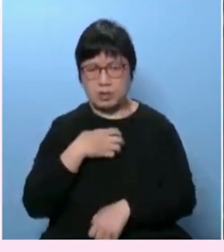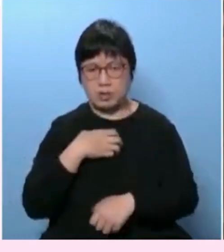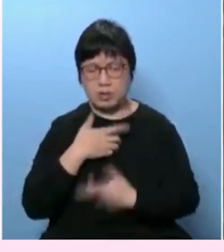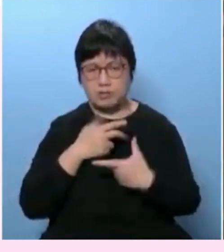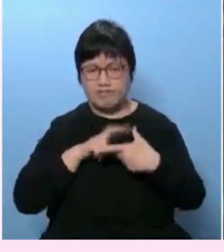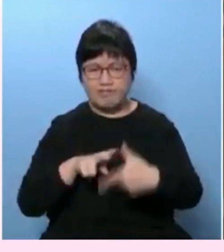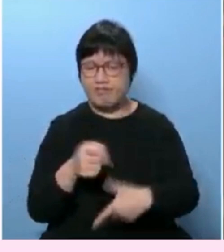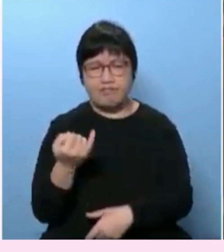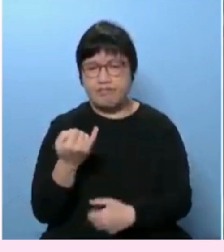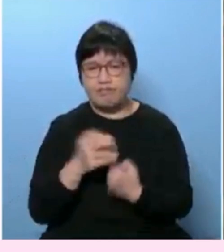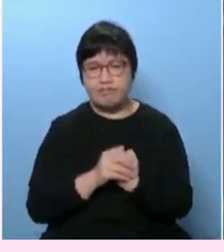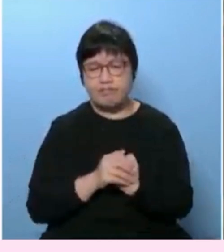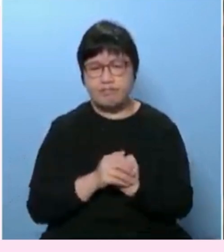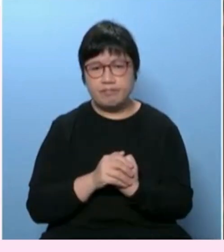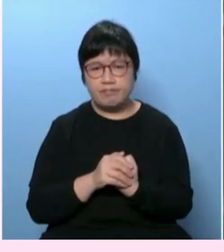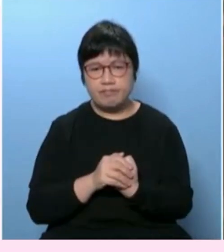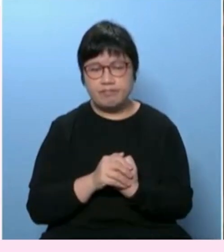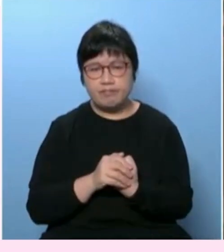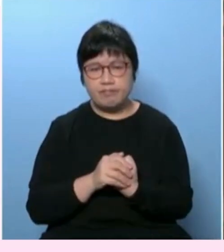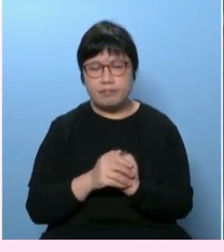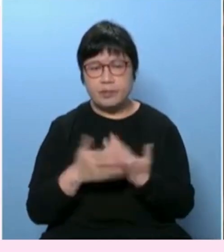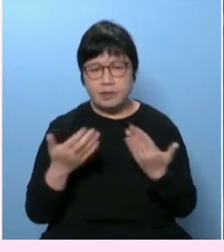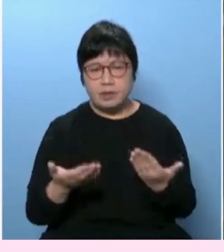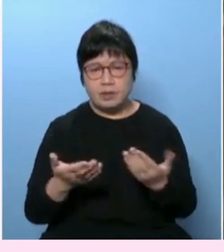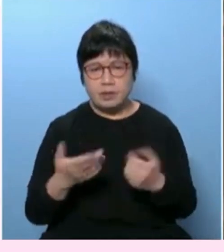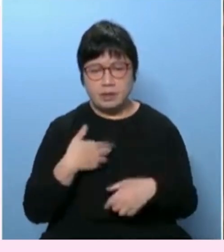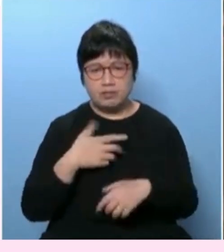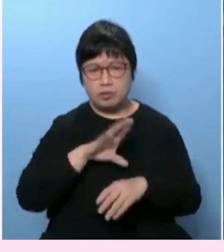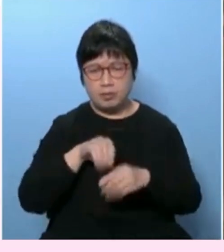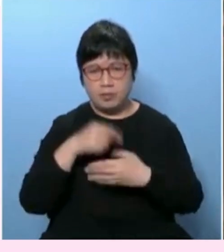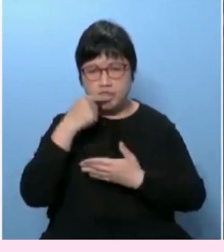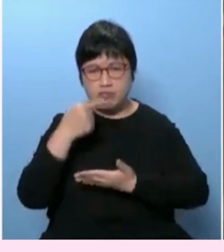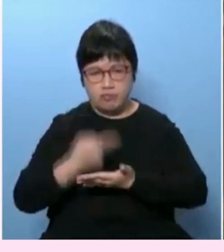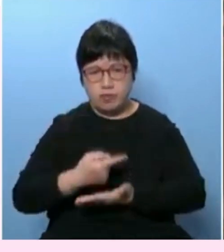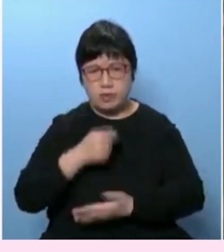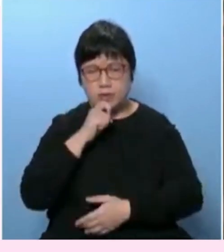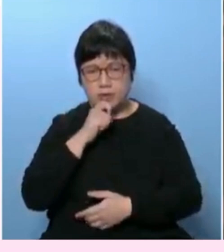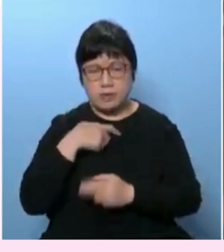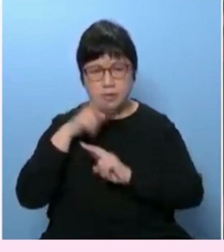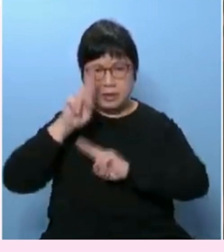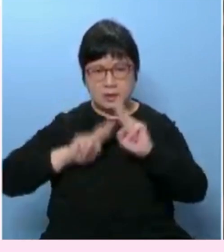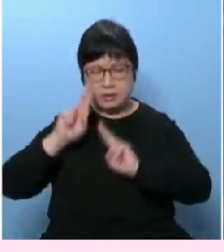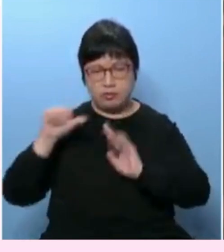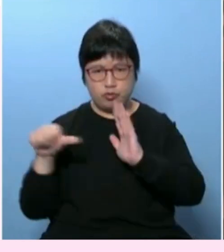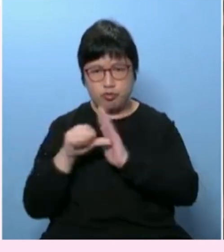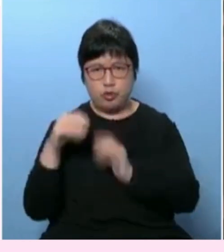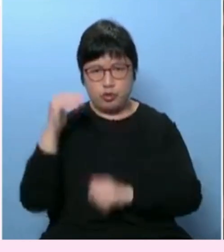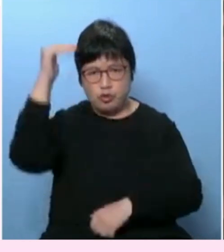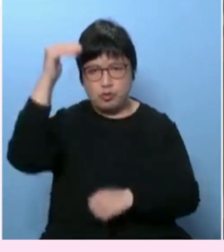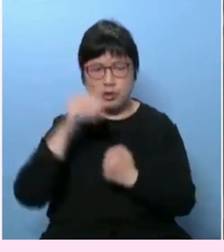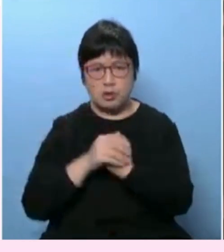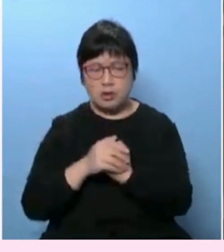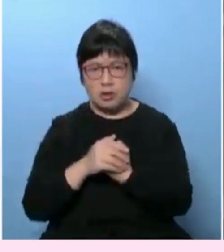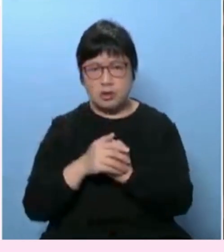宜推行的。我們預計今年的綜合赤字會達到歷史的最高，而來